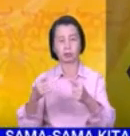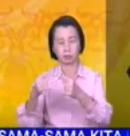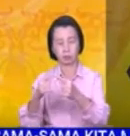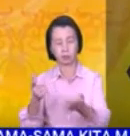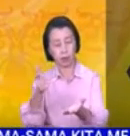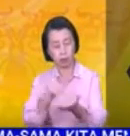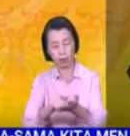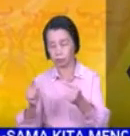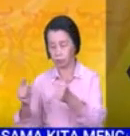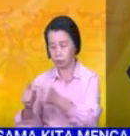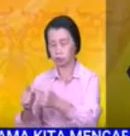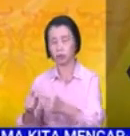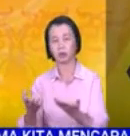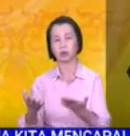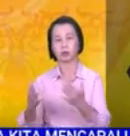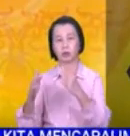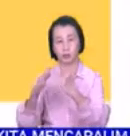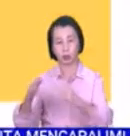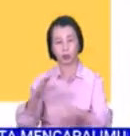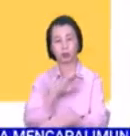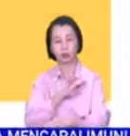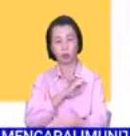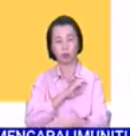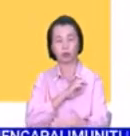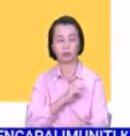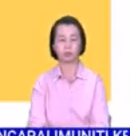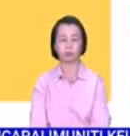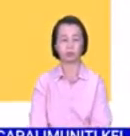polis atau pejabat daerah masing-masing.